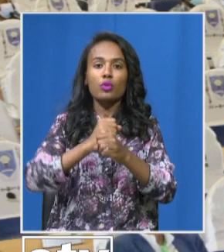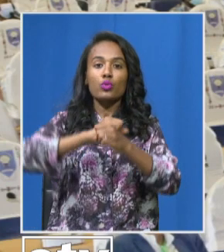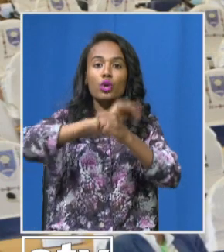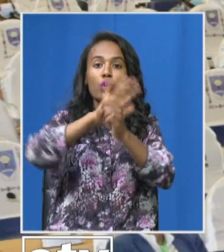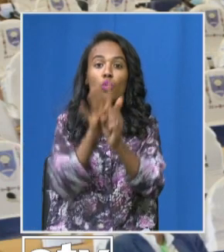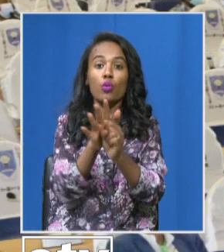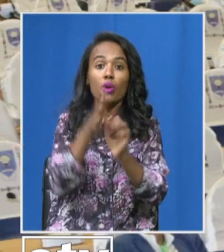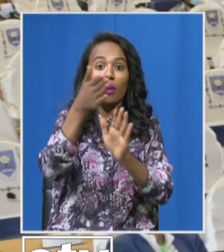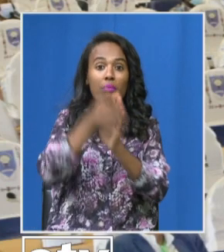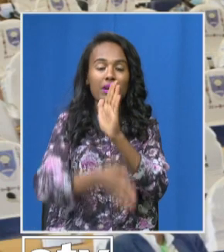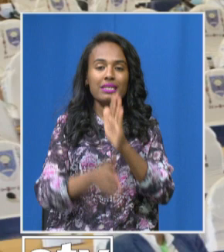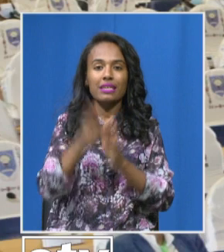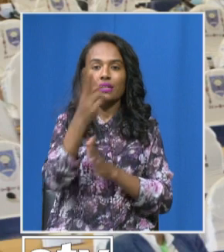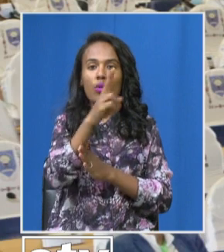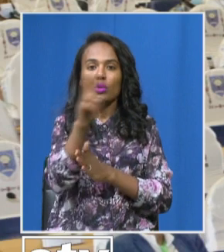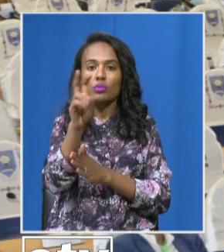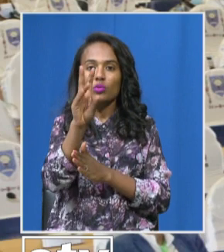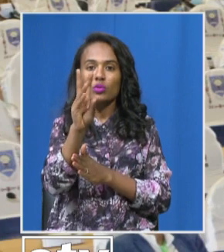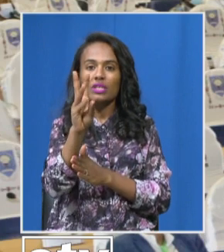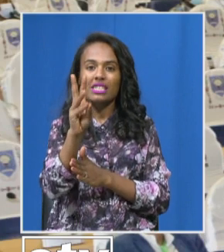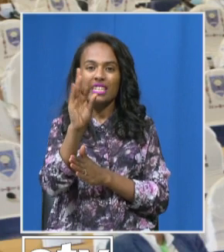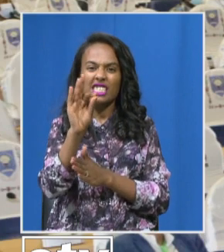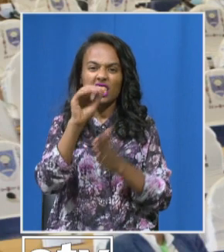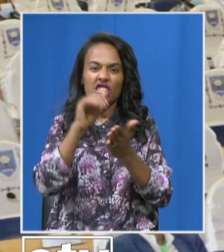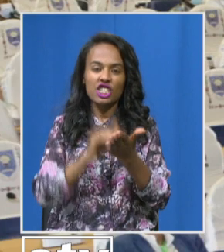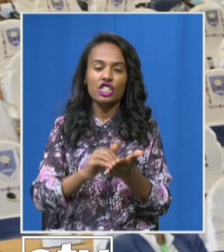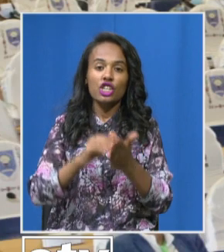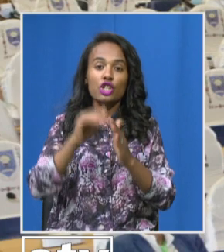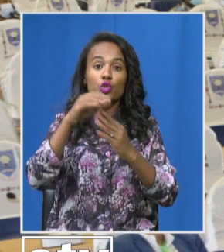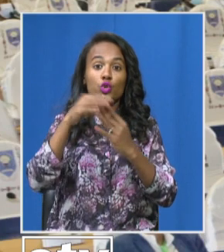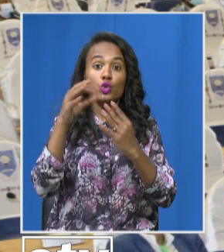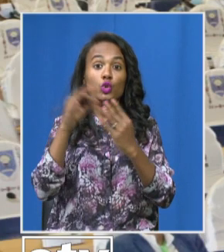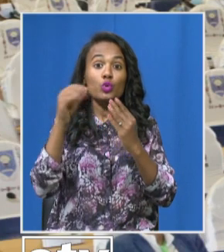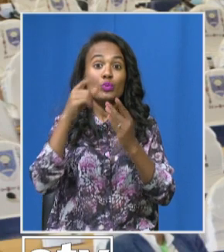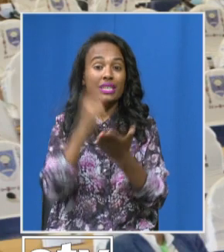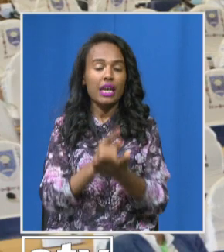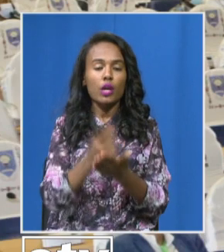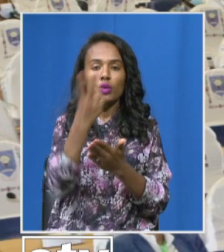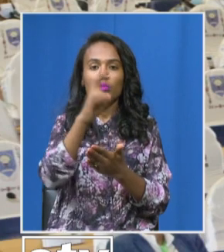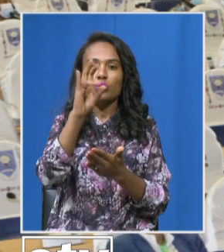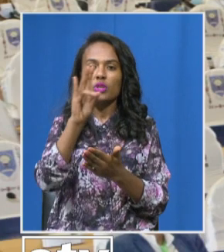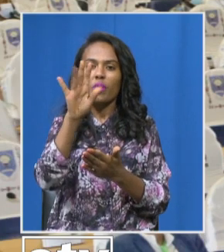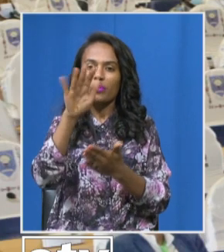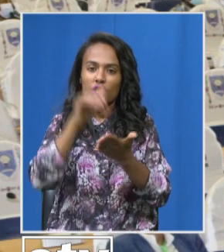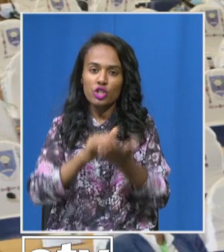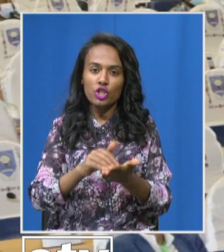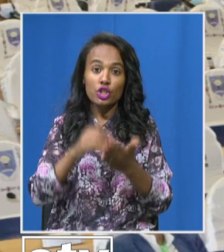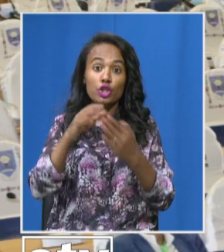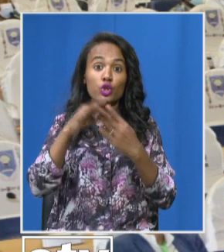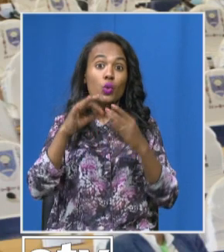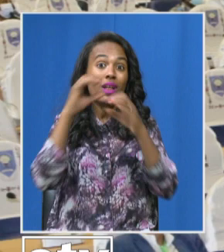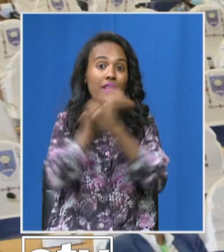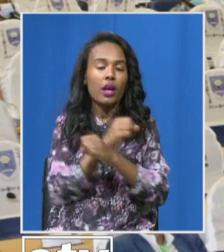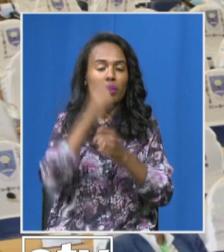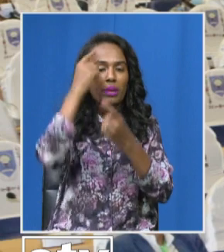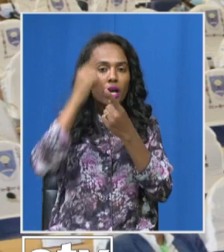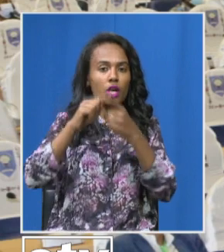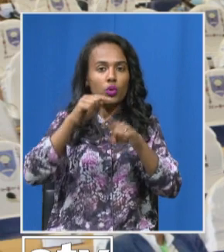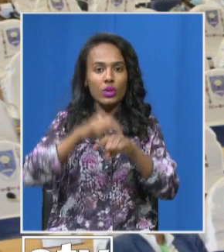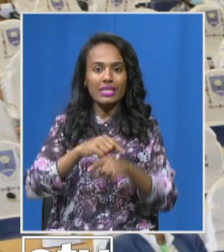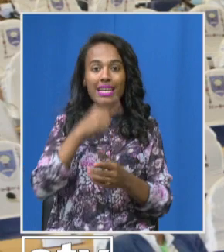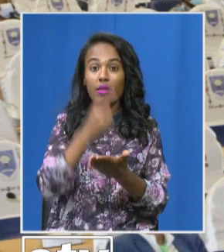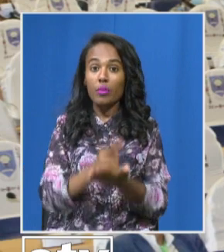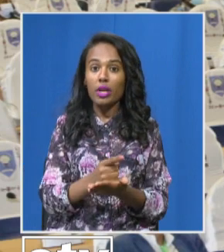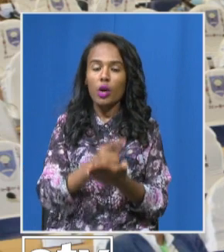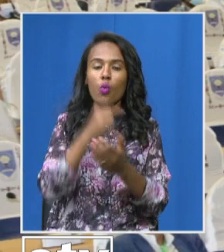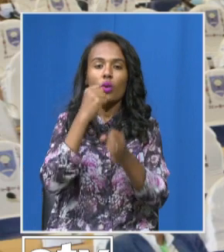ቫይረስ መከሰት ከ269,000 በላይ እጩ ምሩቃን እንደዚሁም ከ275,000 በላይ እጩ አጠናቃቂዎች በታቀረው ልክና ጊዜ